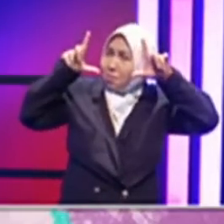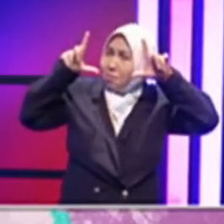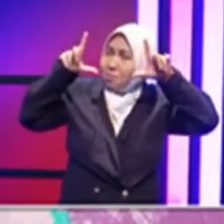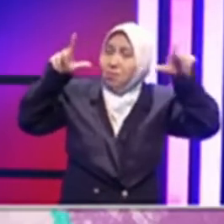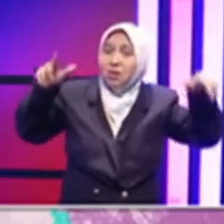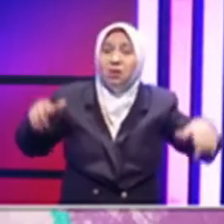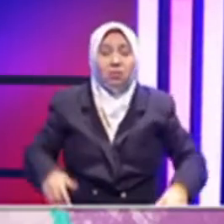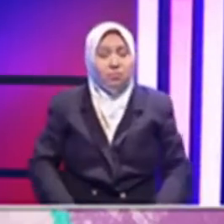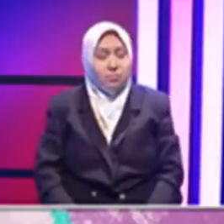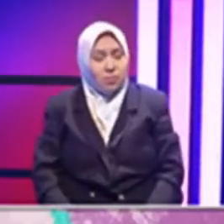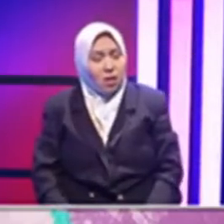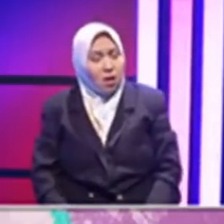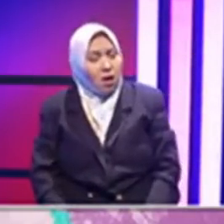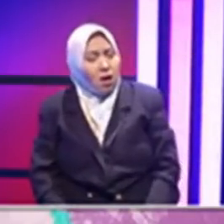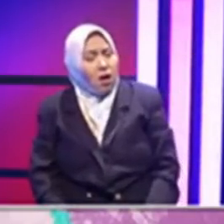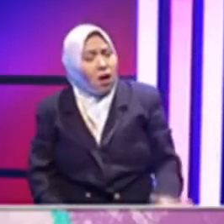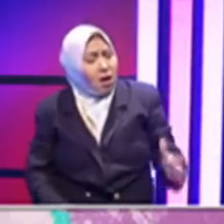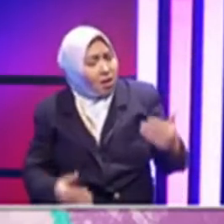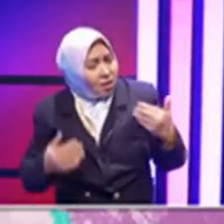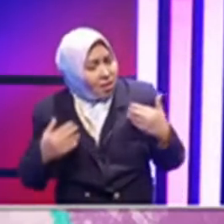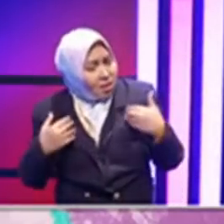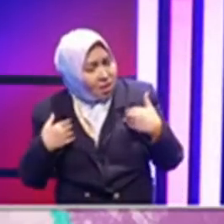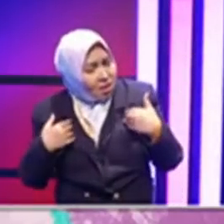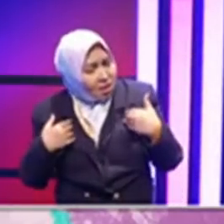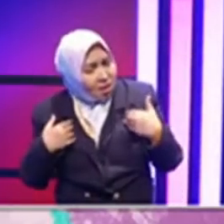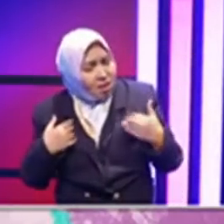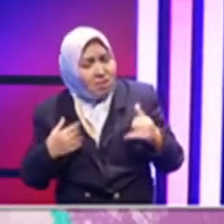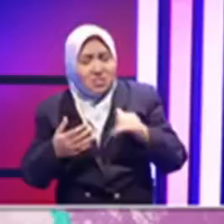عجيب أإذا متنا